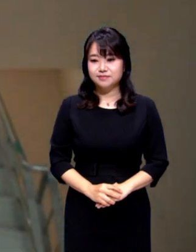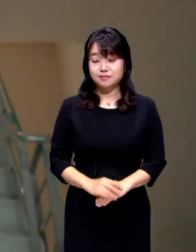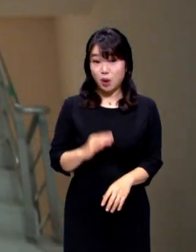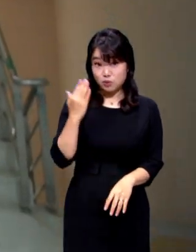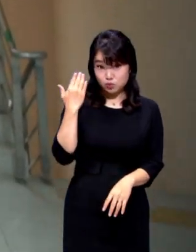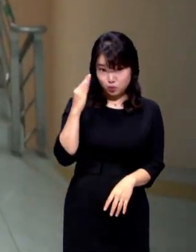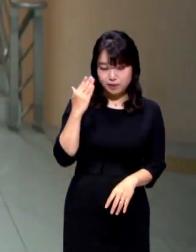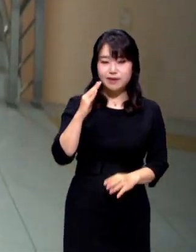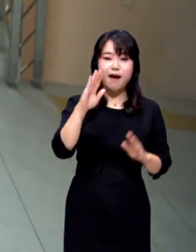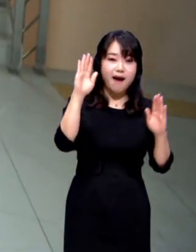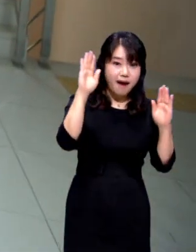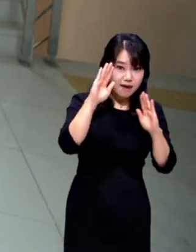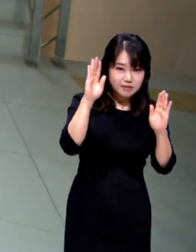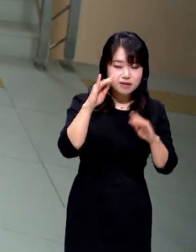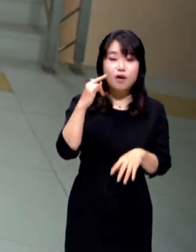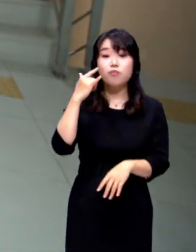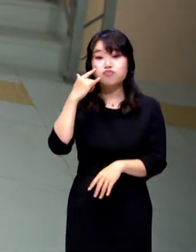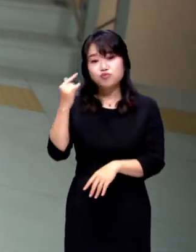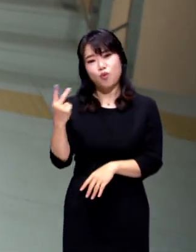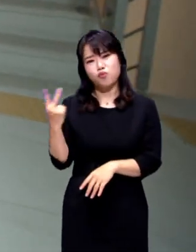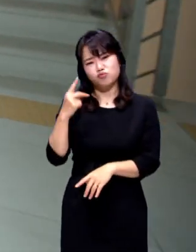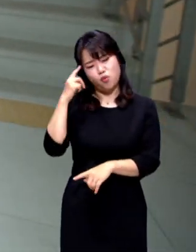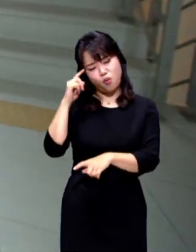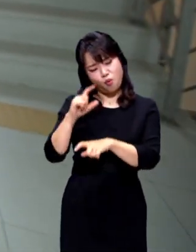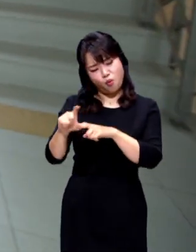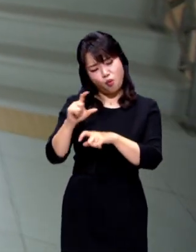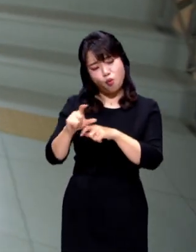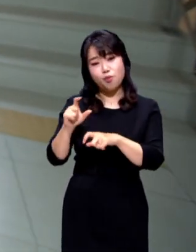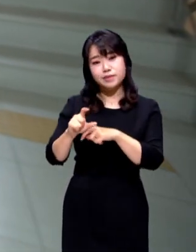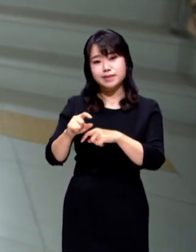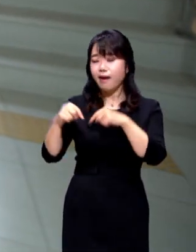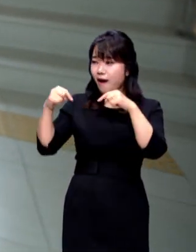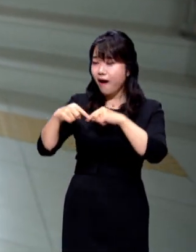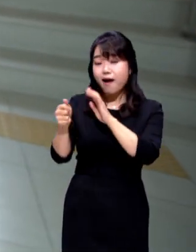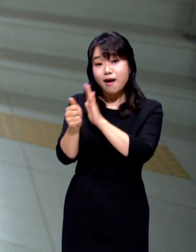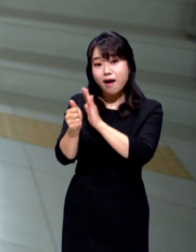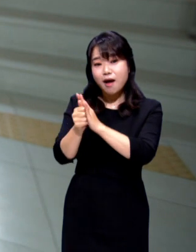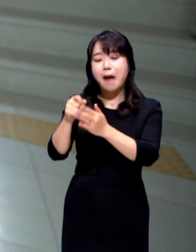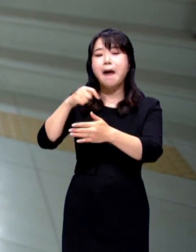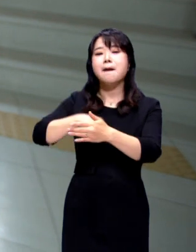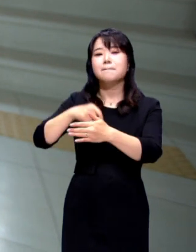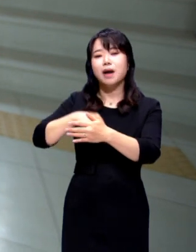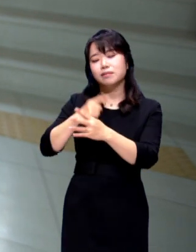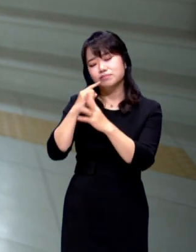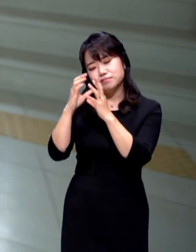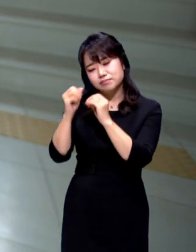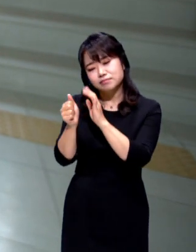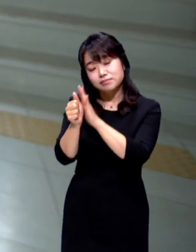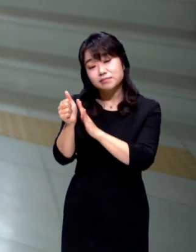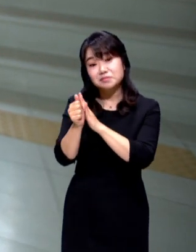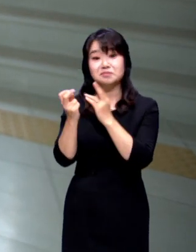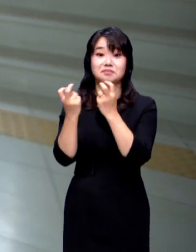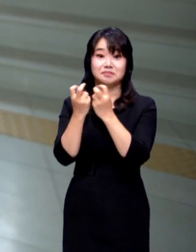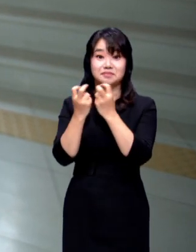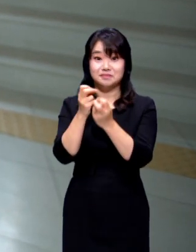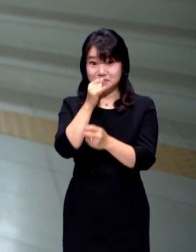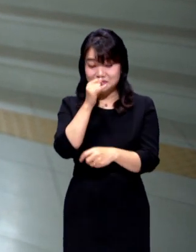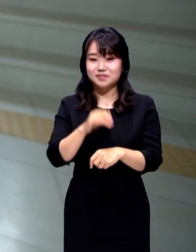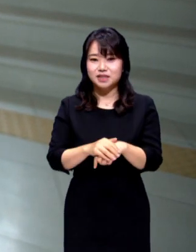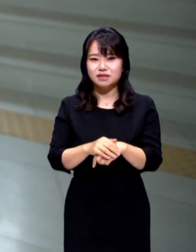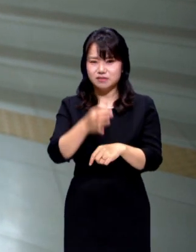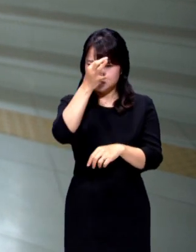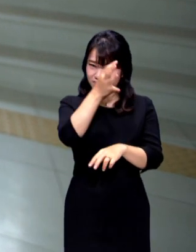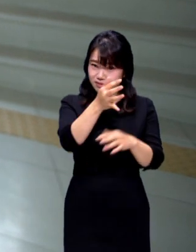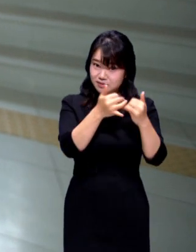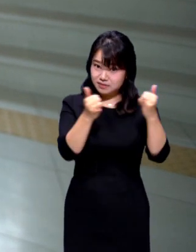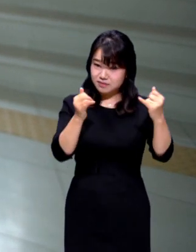요즘 학생과 학부모들의 고민을 상담하는 심리 상담 프로그램이 많이 있는데요. 전문가와의 상담까지